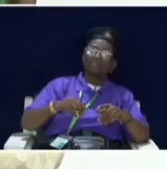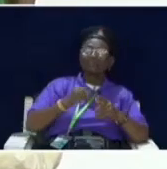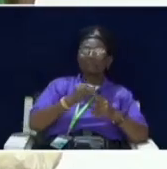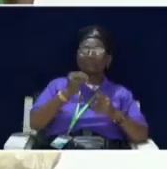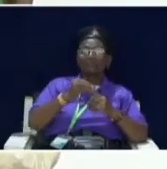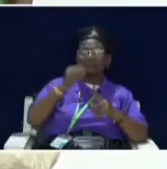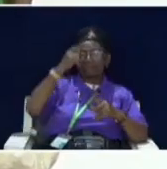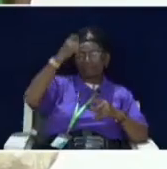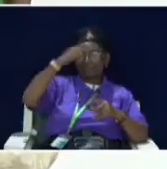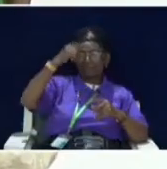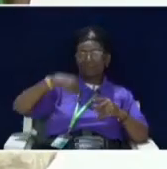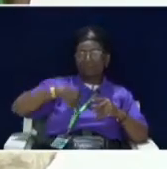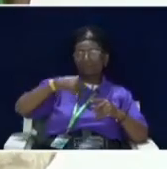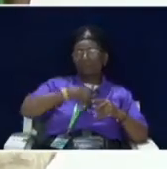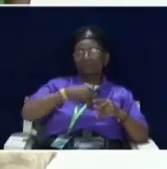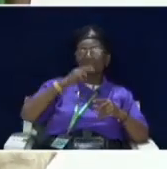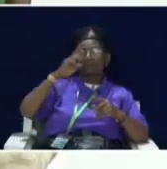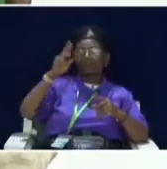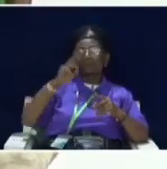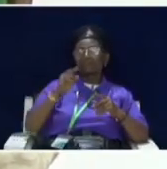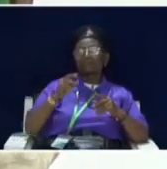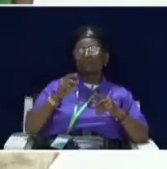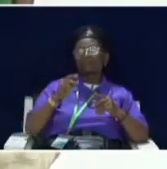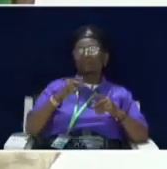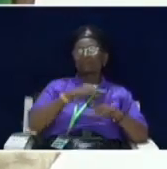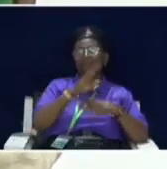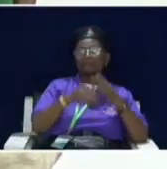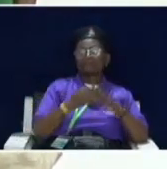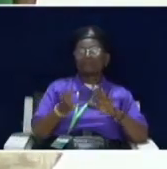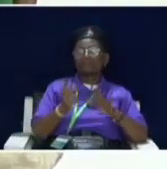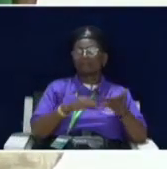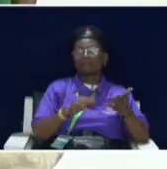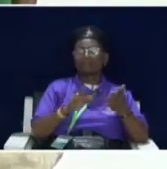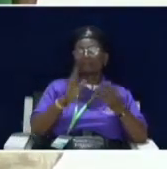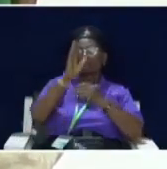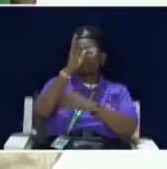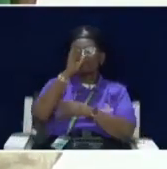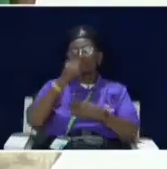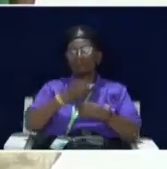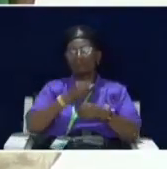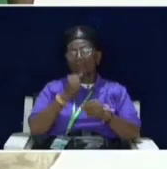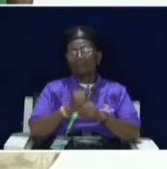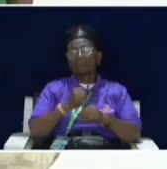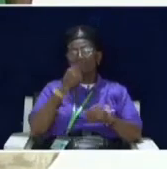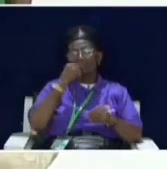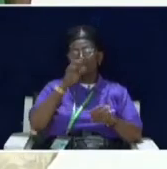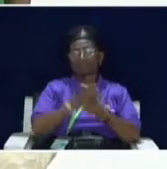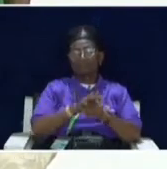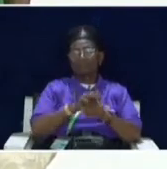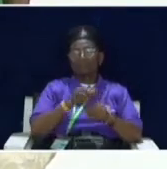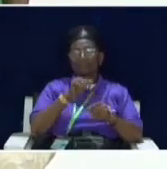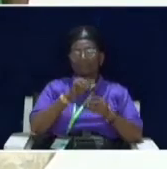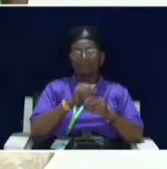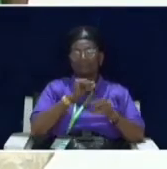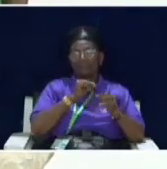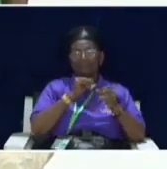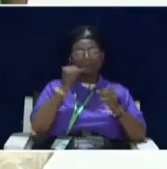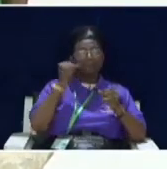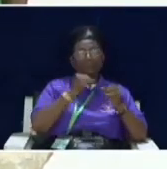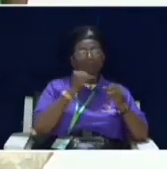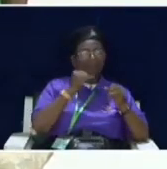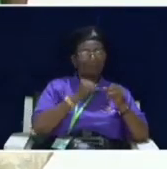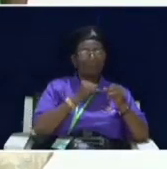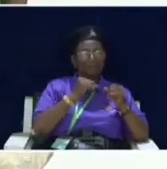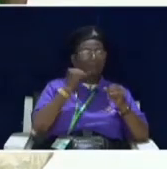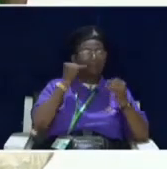máa lọ nítorí tí ò bá ṣe bẹ́ẹ̀ gbogbo wọn náà máa kúrun. God made a promise in Isaiah chapter 49. Ọlọ́run wá ṣe ìlérí kan